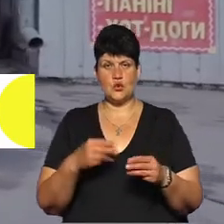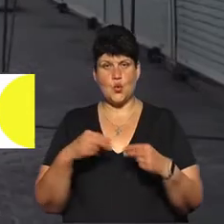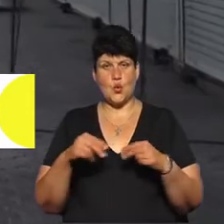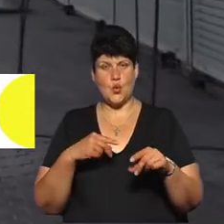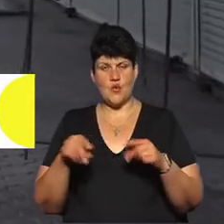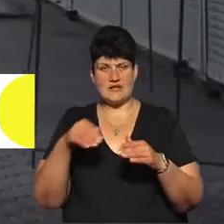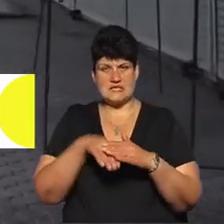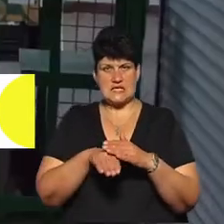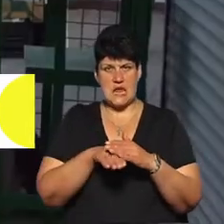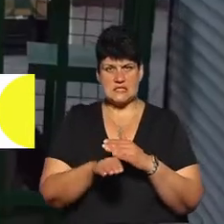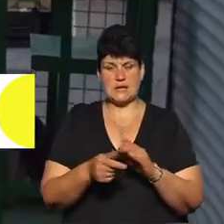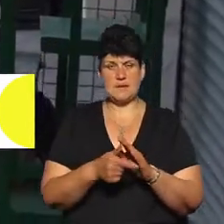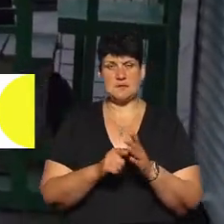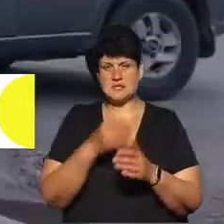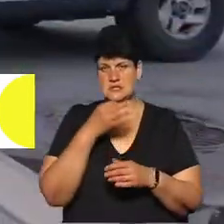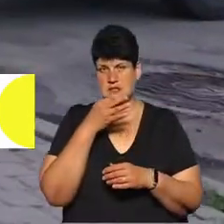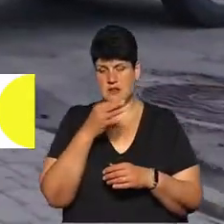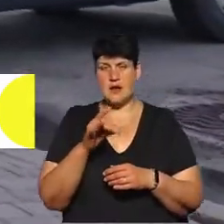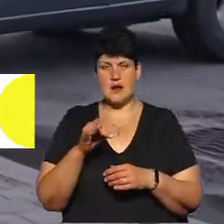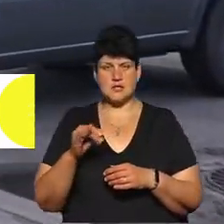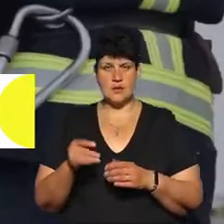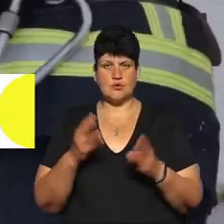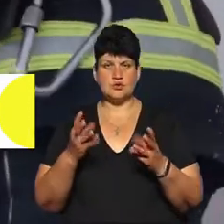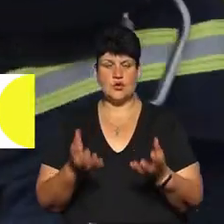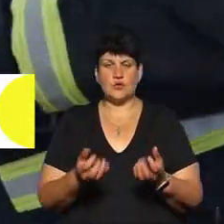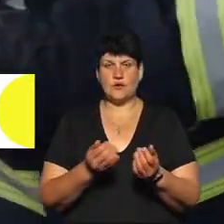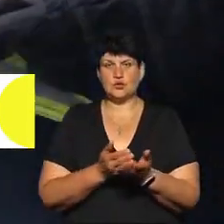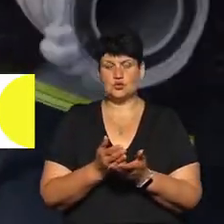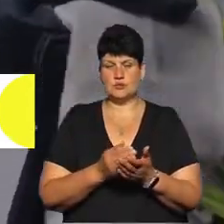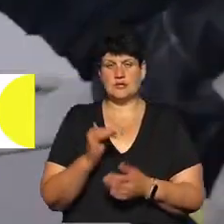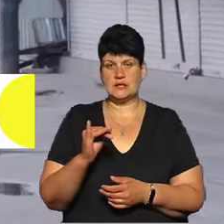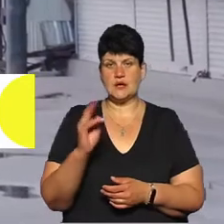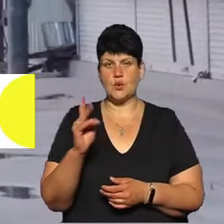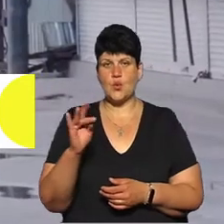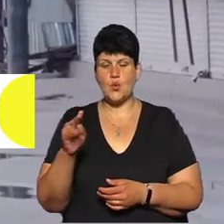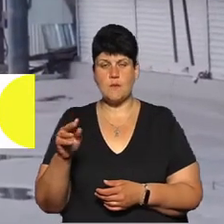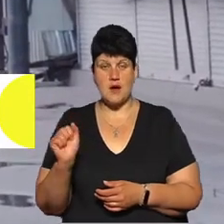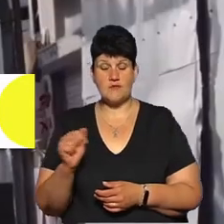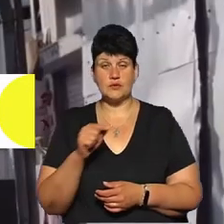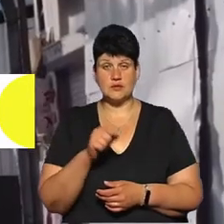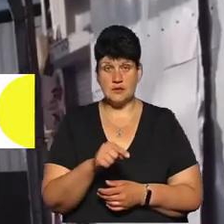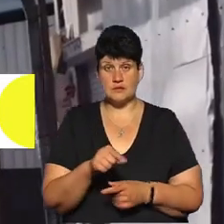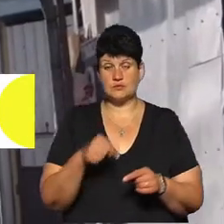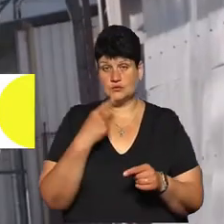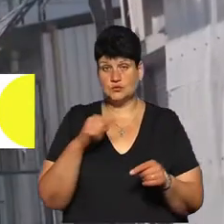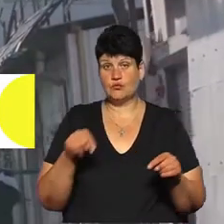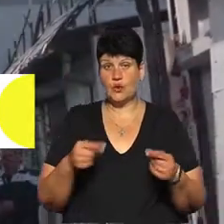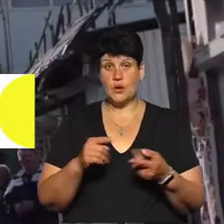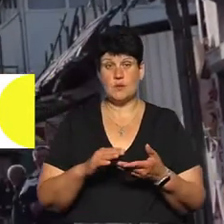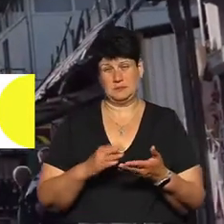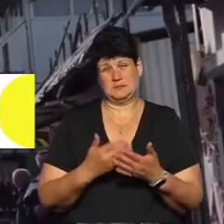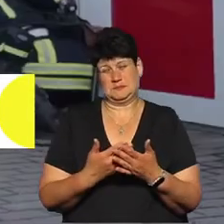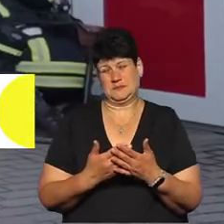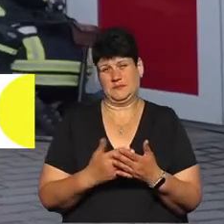Про це розповіла речниця пожежно-рятувальної служби області Ірина Крупа. За її словами, для цього створили умовну ситуацію, коли